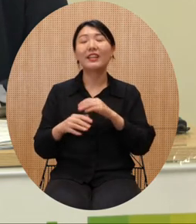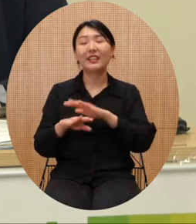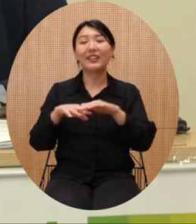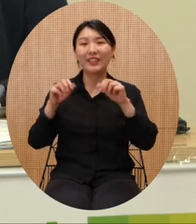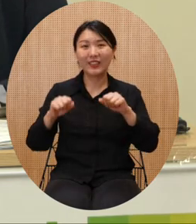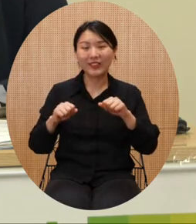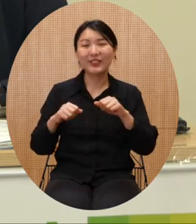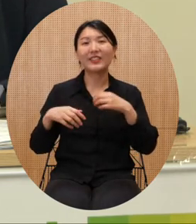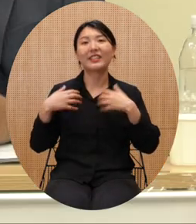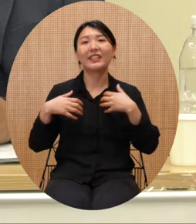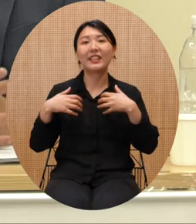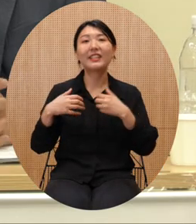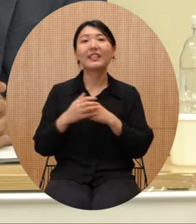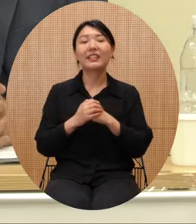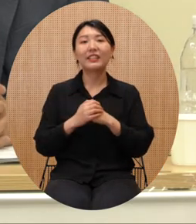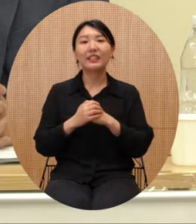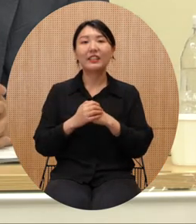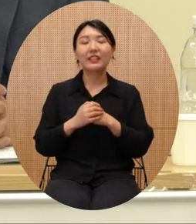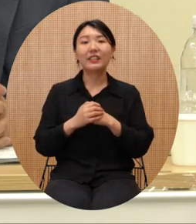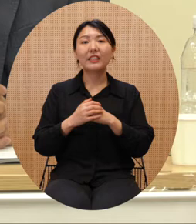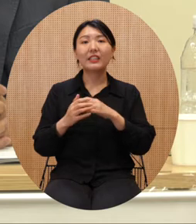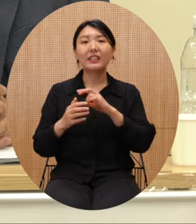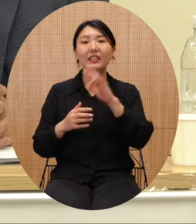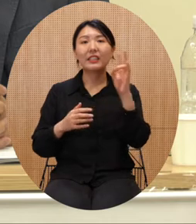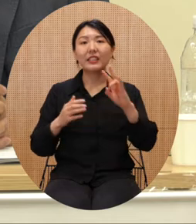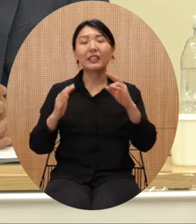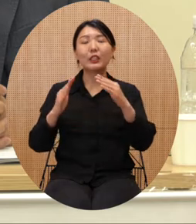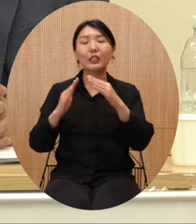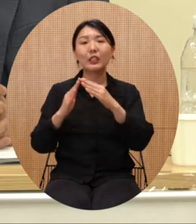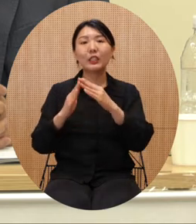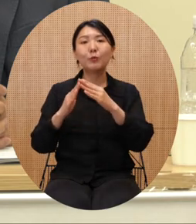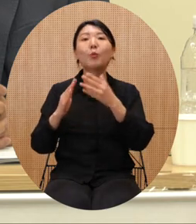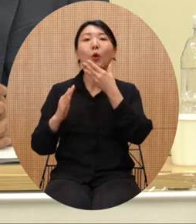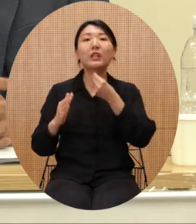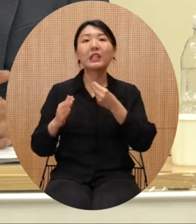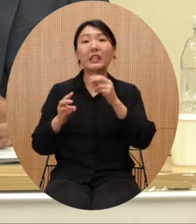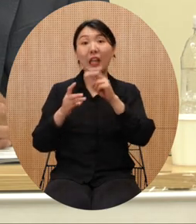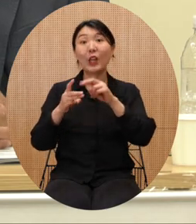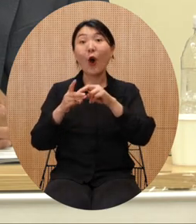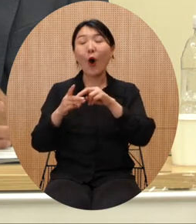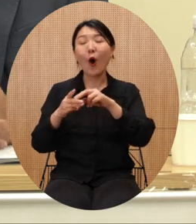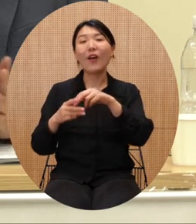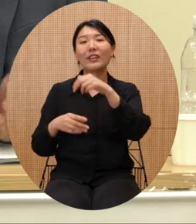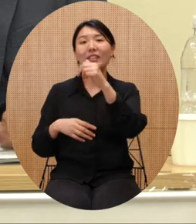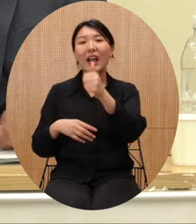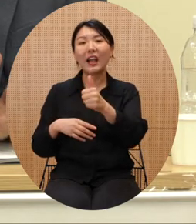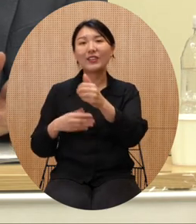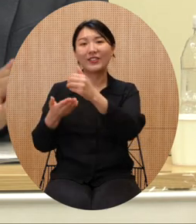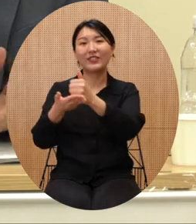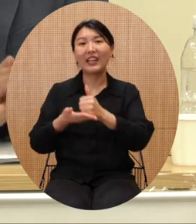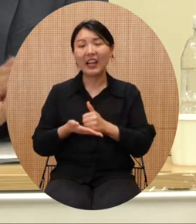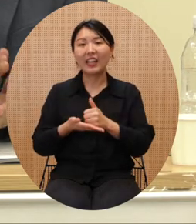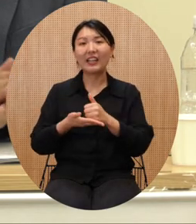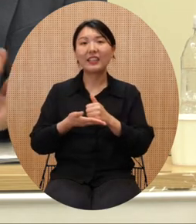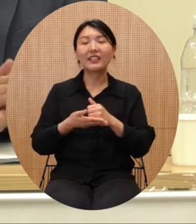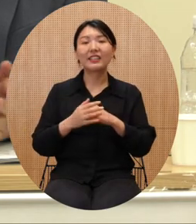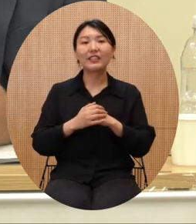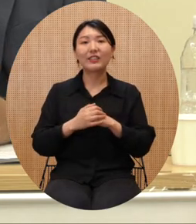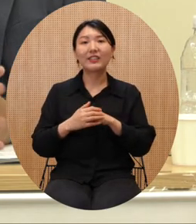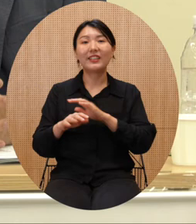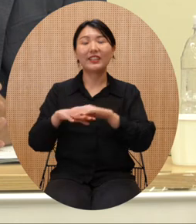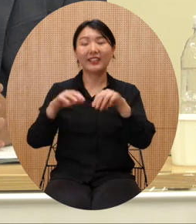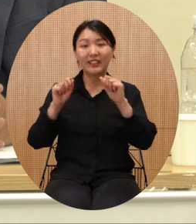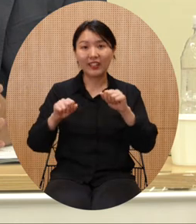그리고 우리 시흥시의 주거복지센터 장을 맡고 계시는 차선아 센터장님 함께하셨습니다. 안녕하세요. 네, 마지막으로